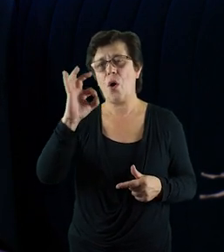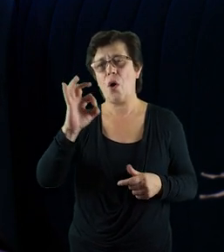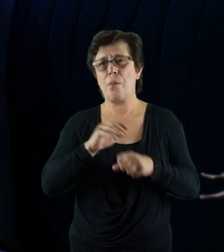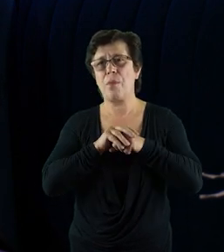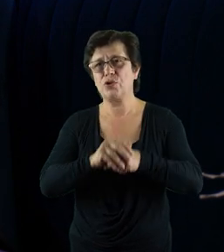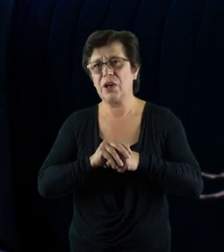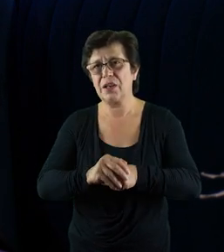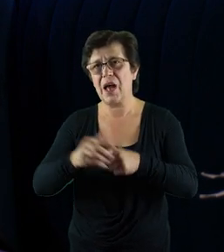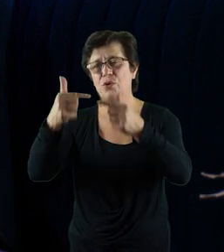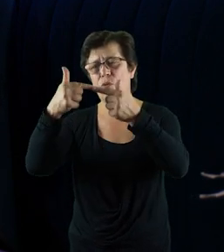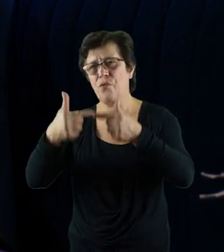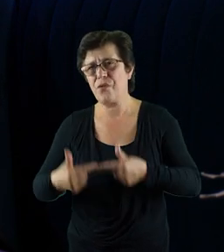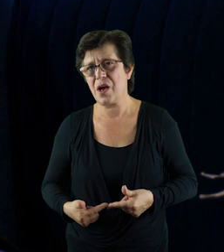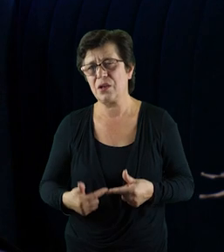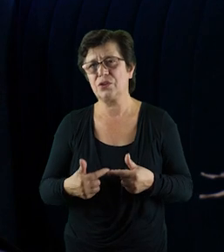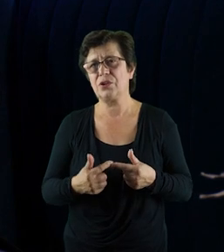jest